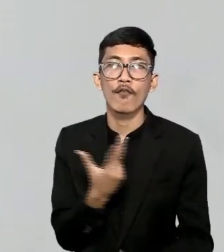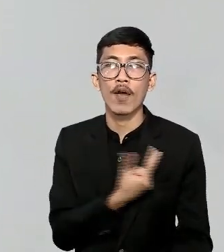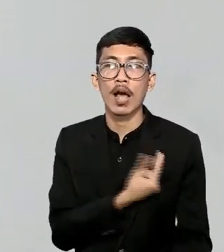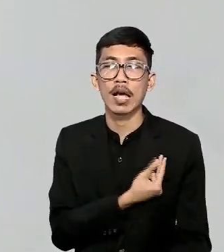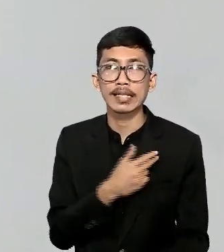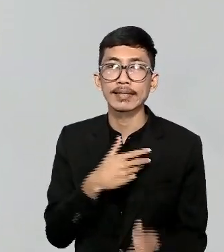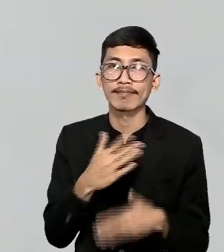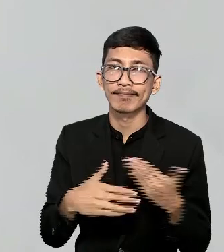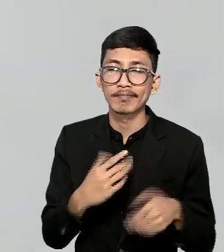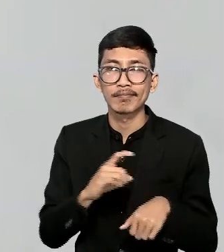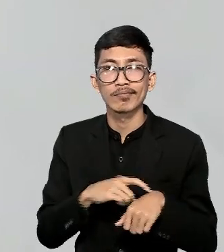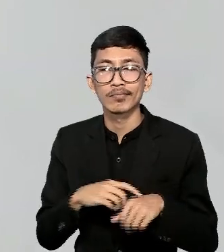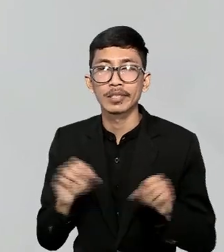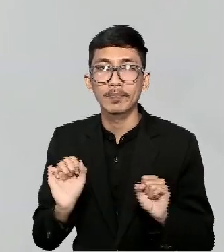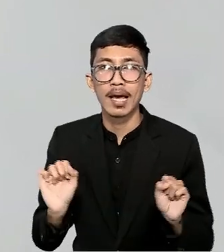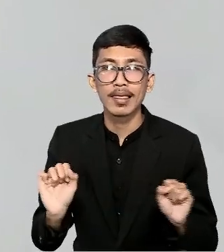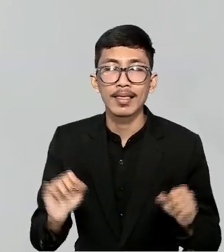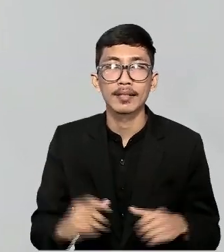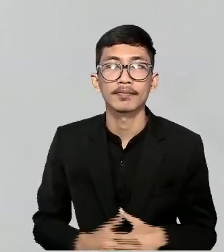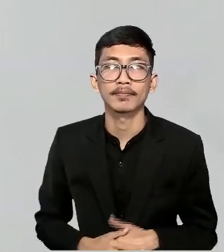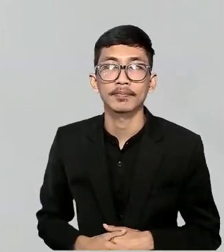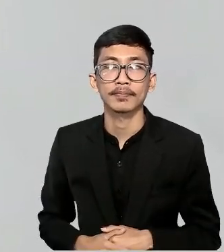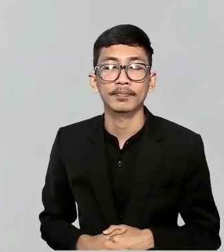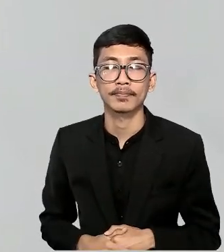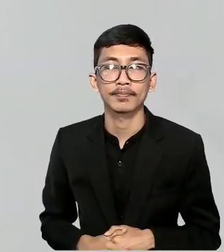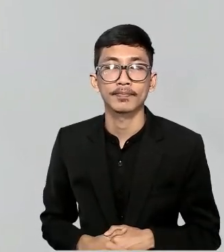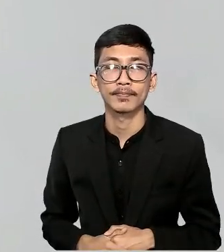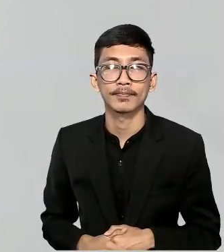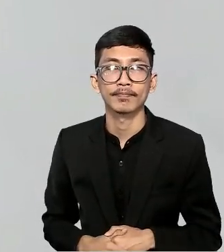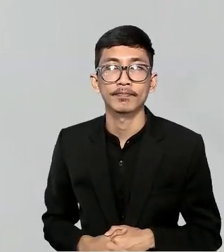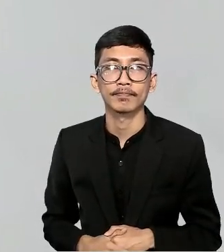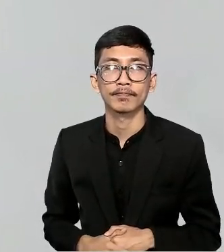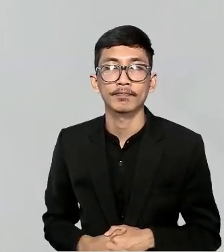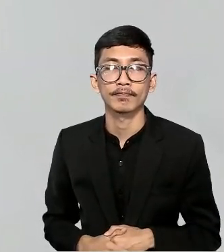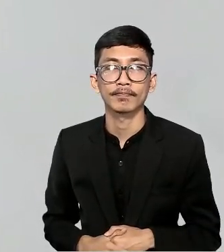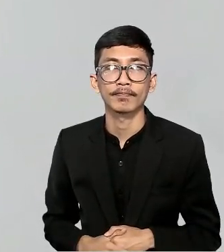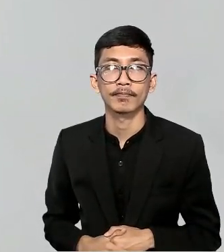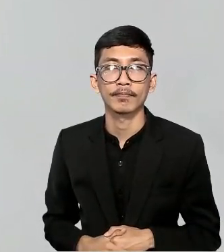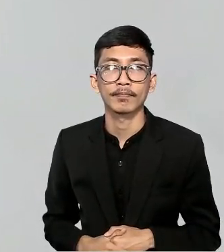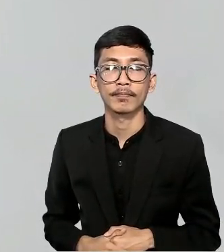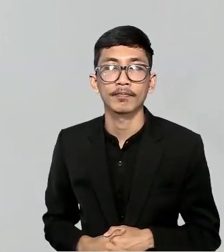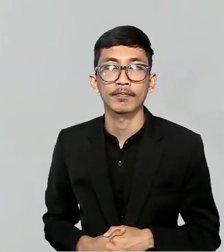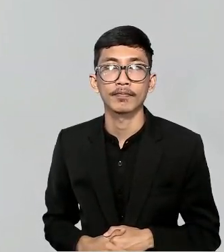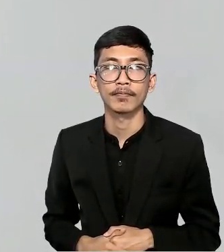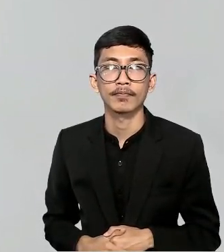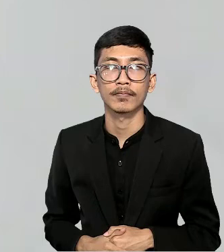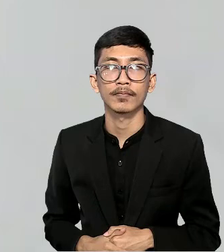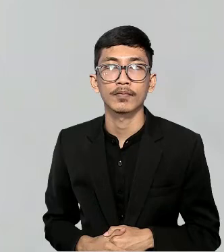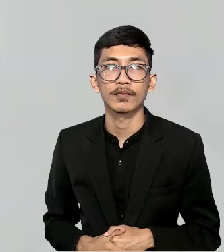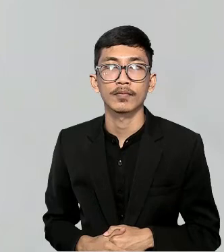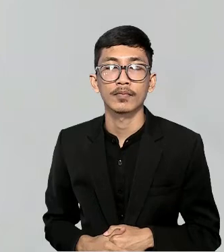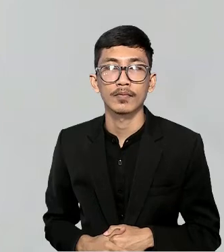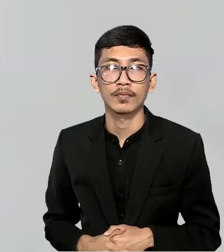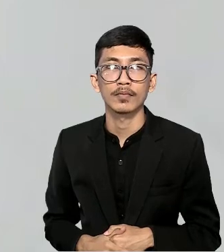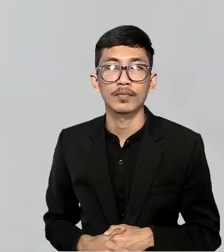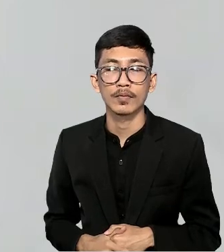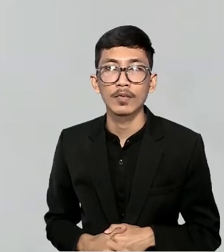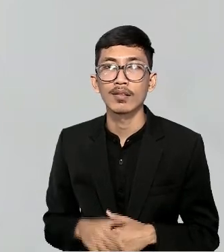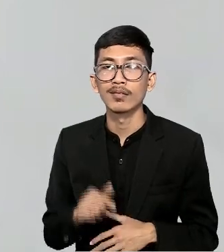akibat infeksi ya karena kita ketahui kalau terbentuk akibat infeksi tentu akibatnya adalah salah satunya